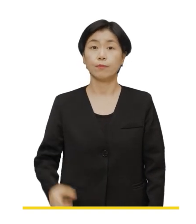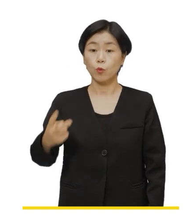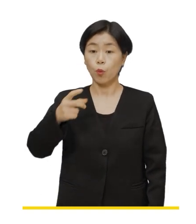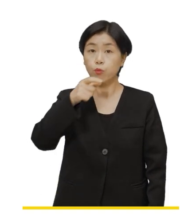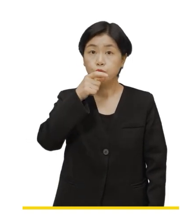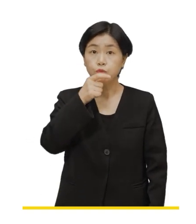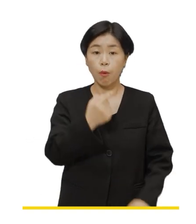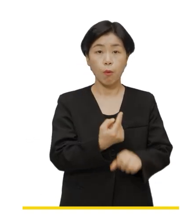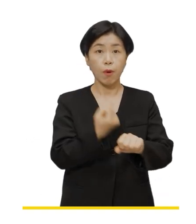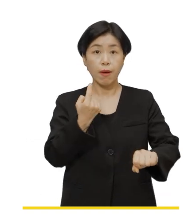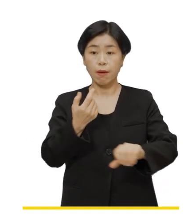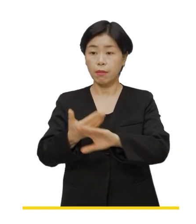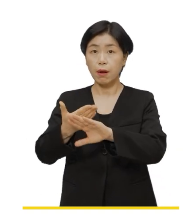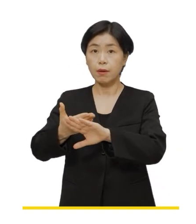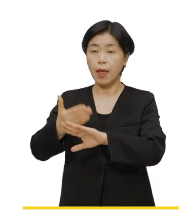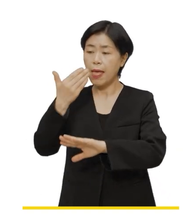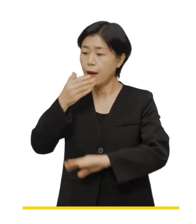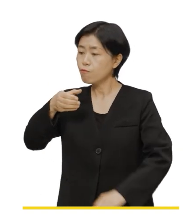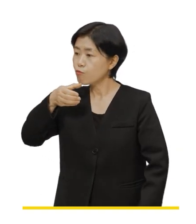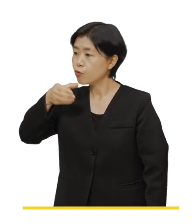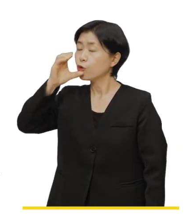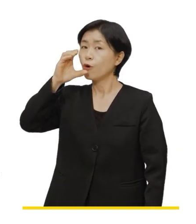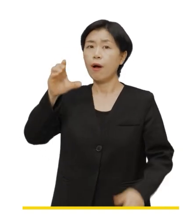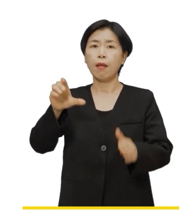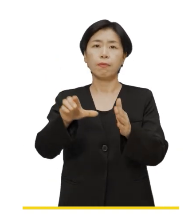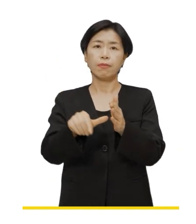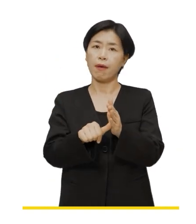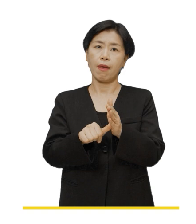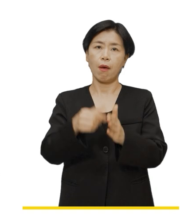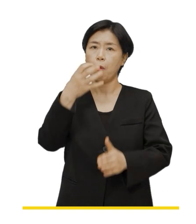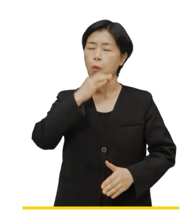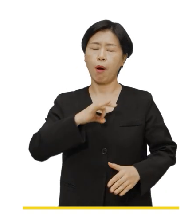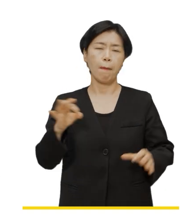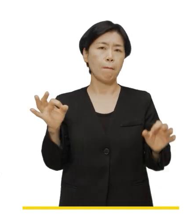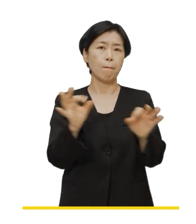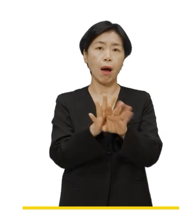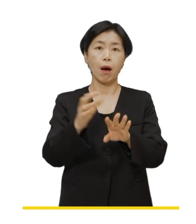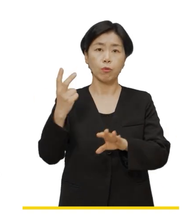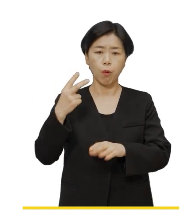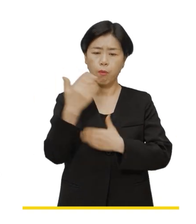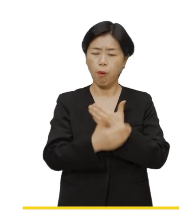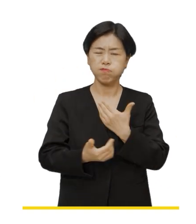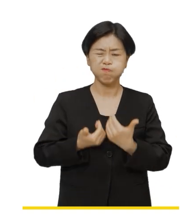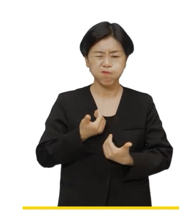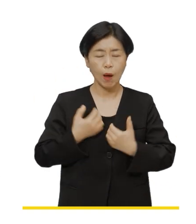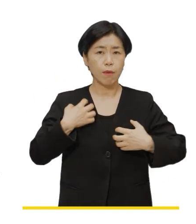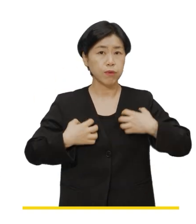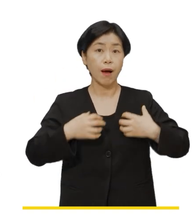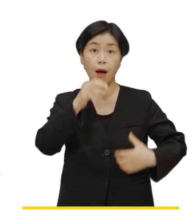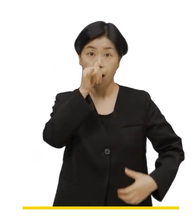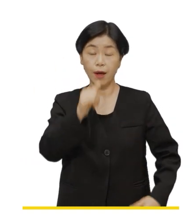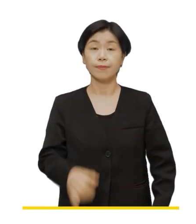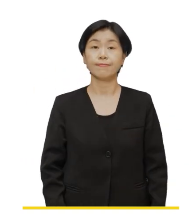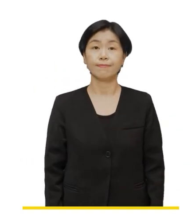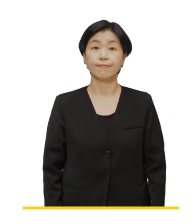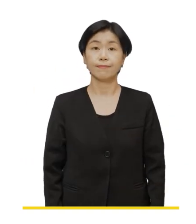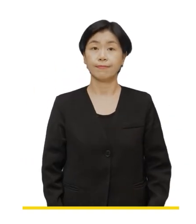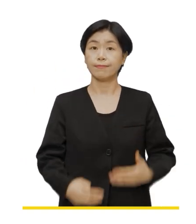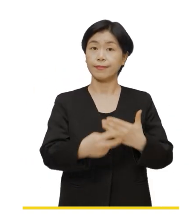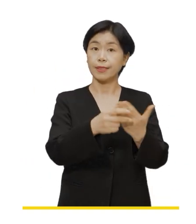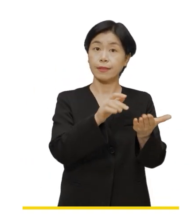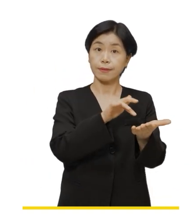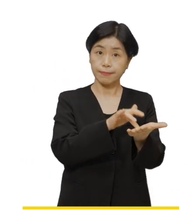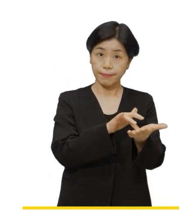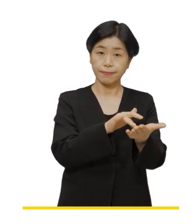물이 아닌 음료와 함께 마시면 효과가 사라지거나 부작용이 생길 수 있어요.